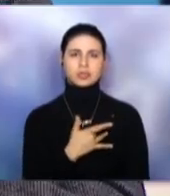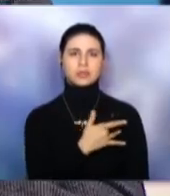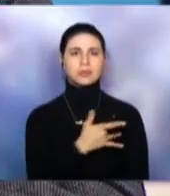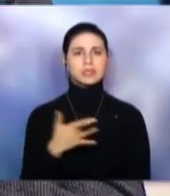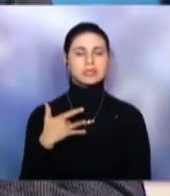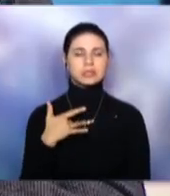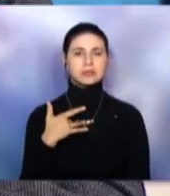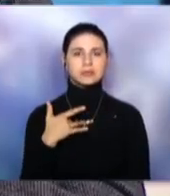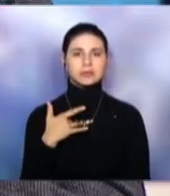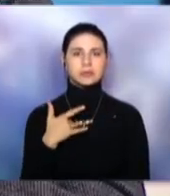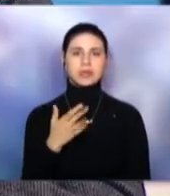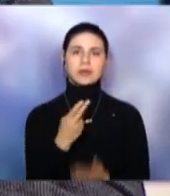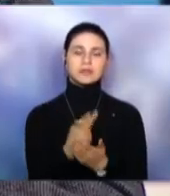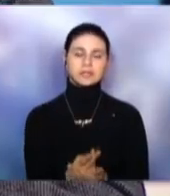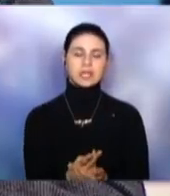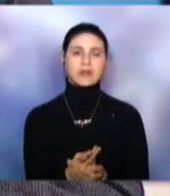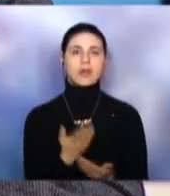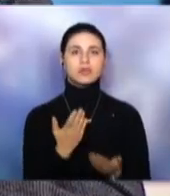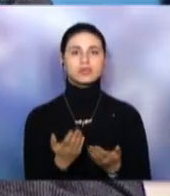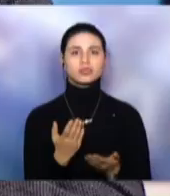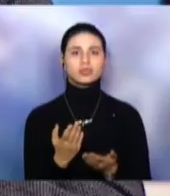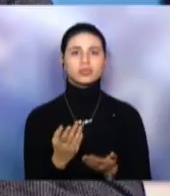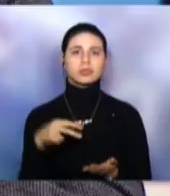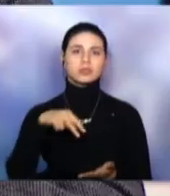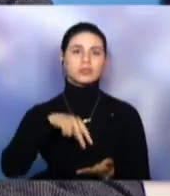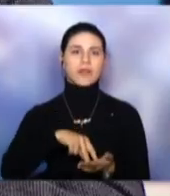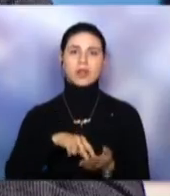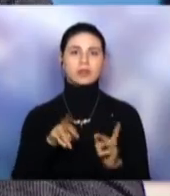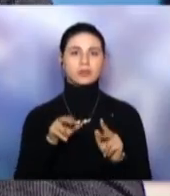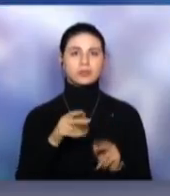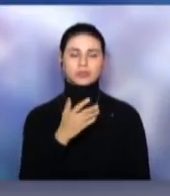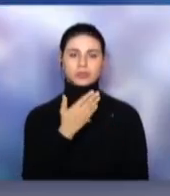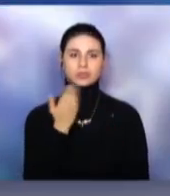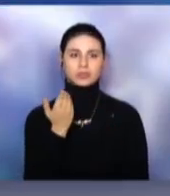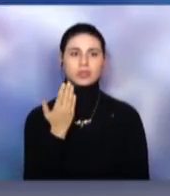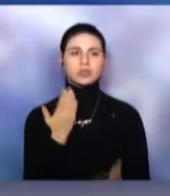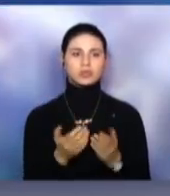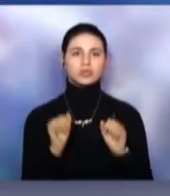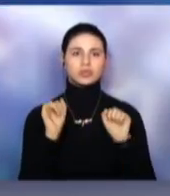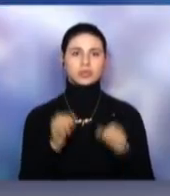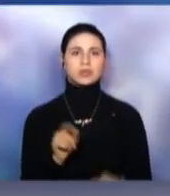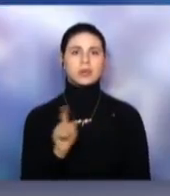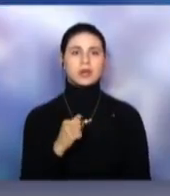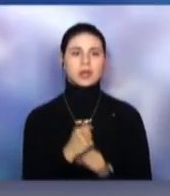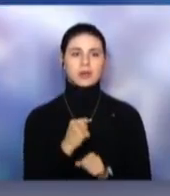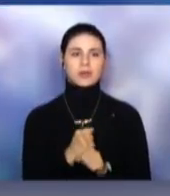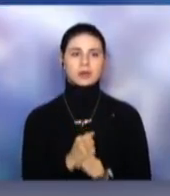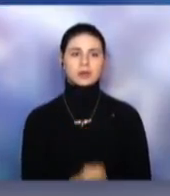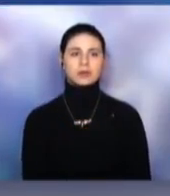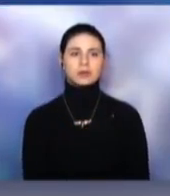მნიშვნელობა არ აქვს, წევარ თუ რაც მდგომარეობაში ვარ. თუ შეიძლება რა რა გავაკეთო